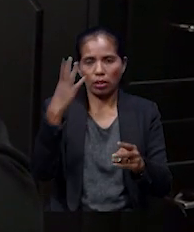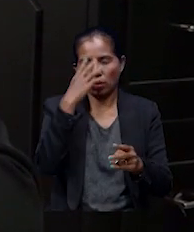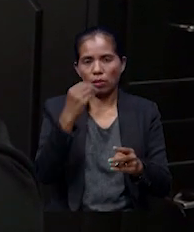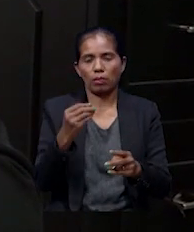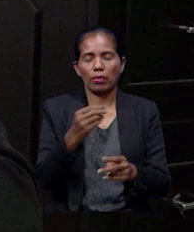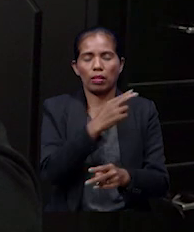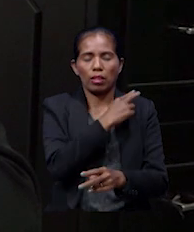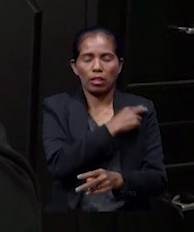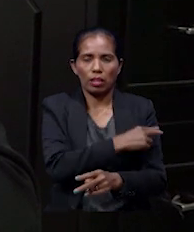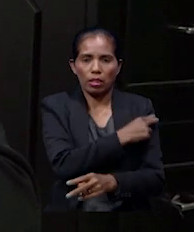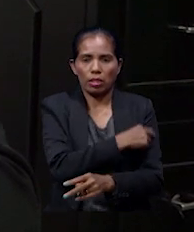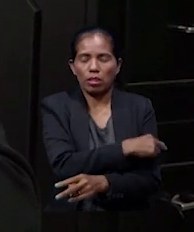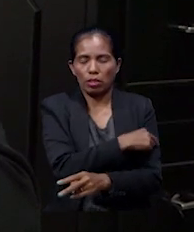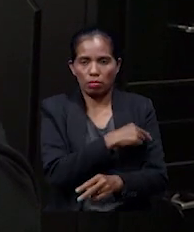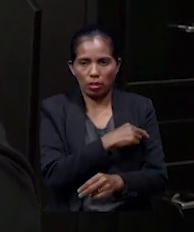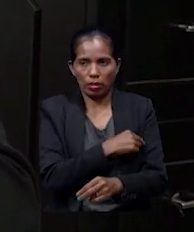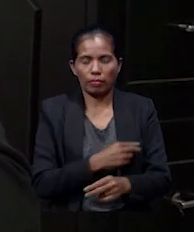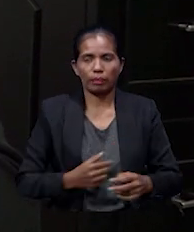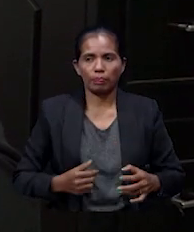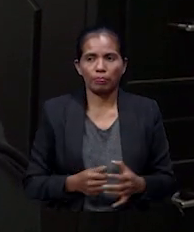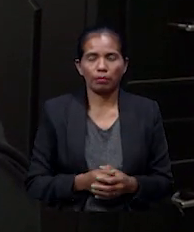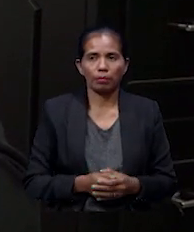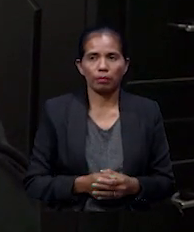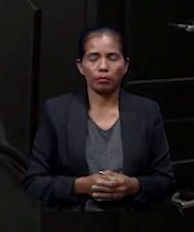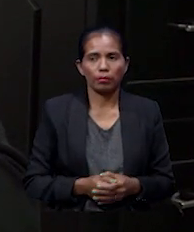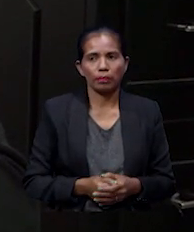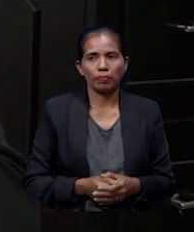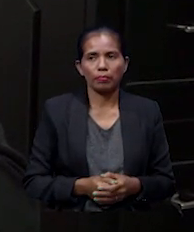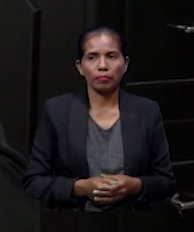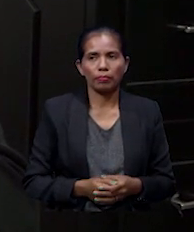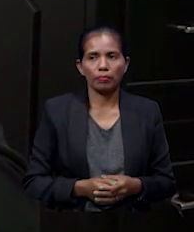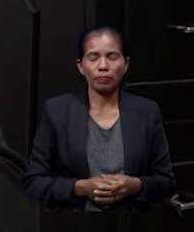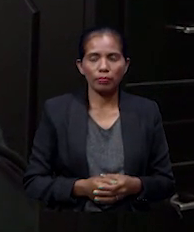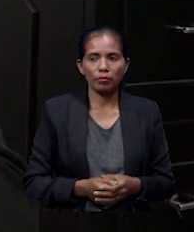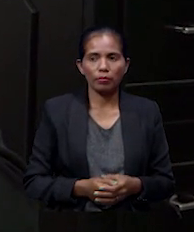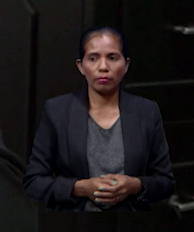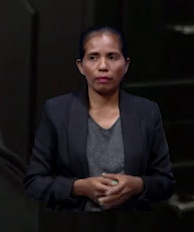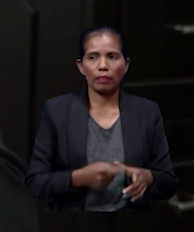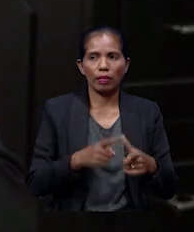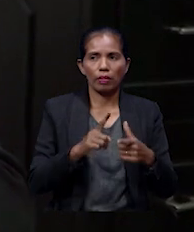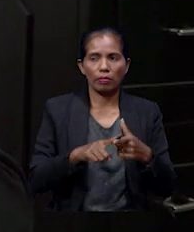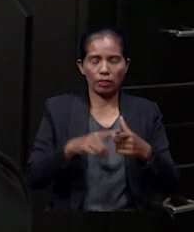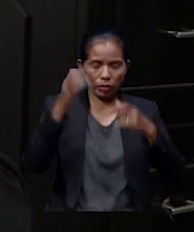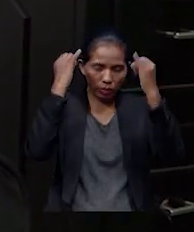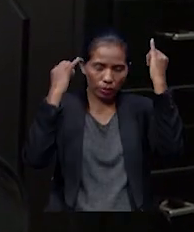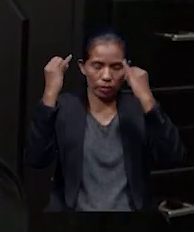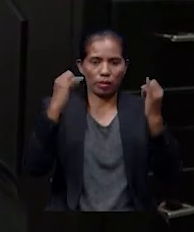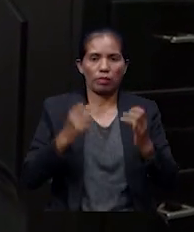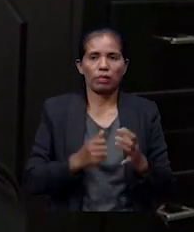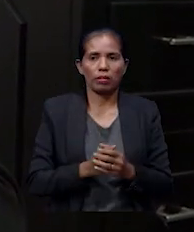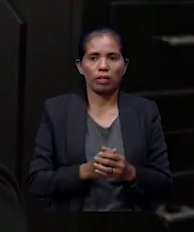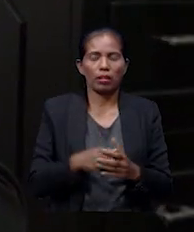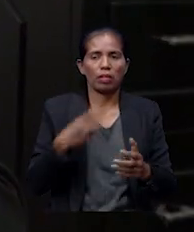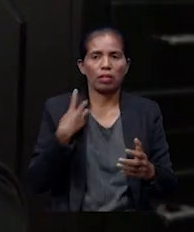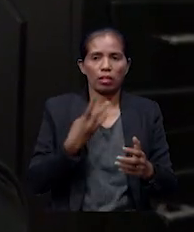iha cuidados intensivos iha ICU. E com informação no bem que durante